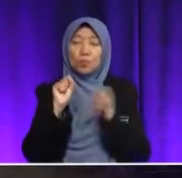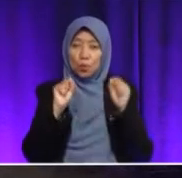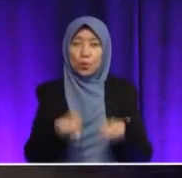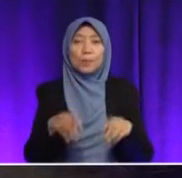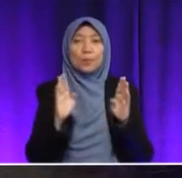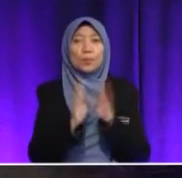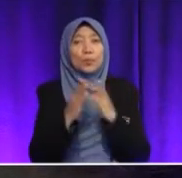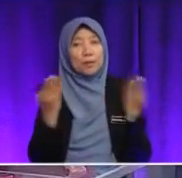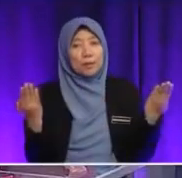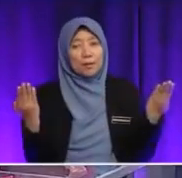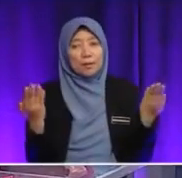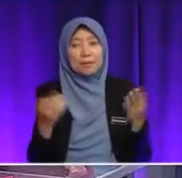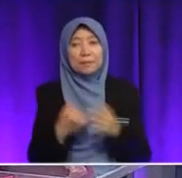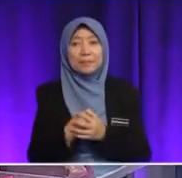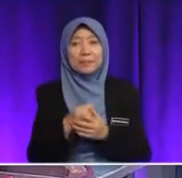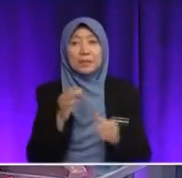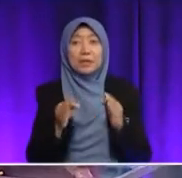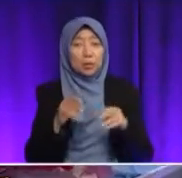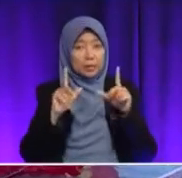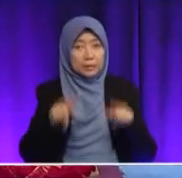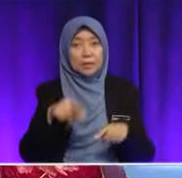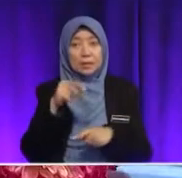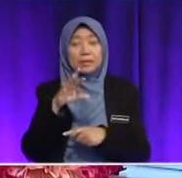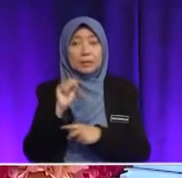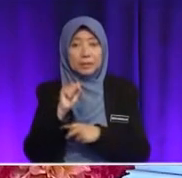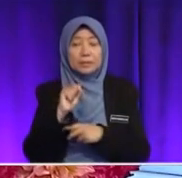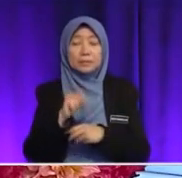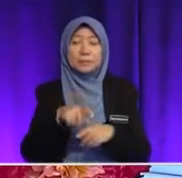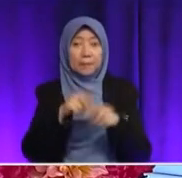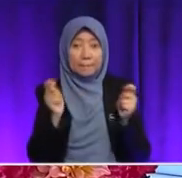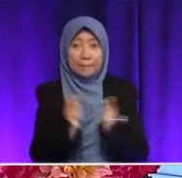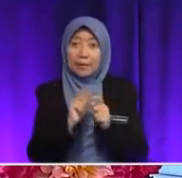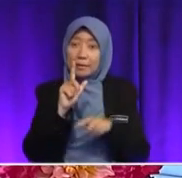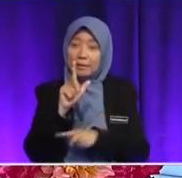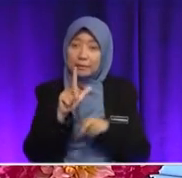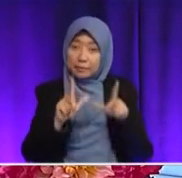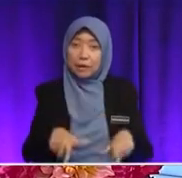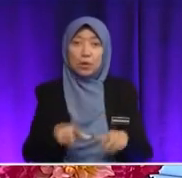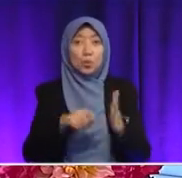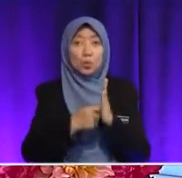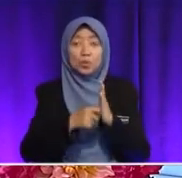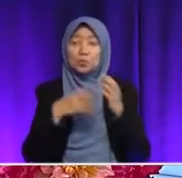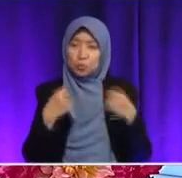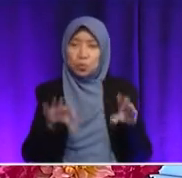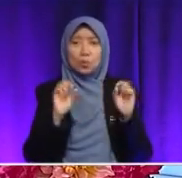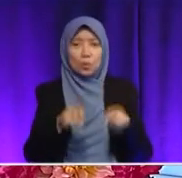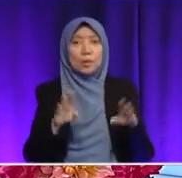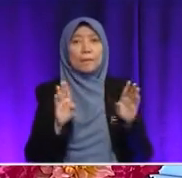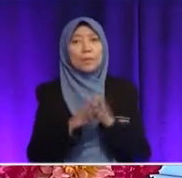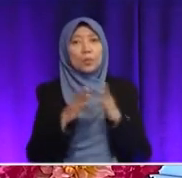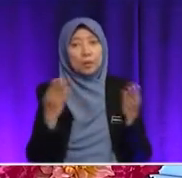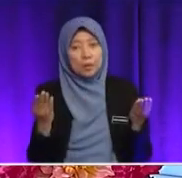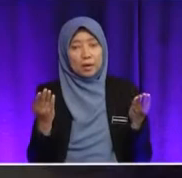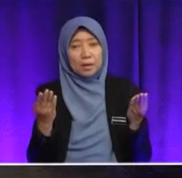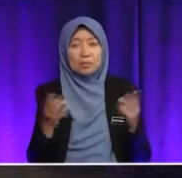Oh oke Banyak kalau kita sadukan Kris kedalam tempat letak kunci tuh Iya dah boleh muka ya Oh iya Bu nih oh